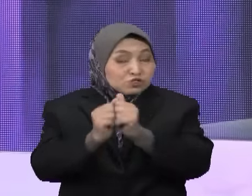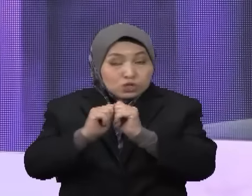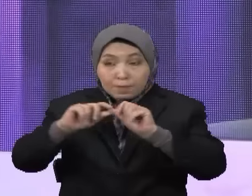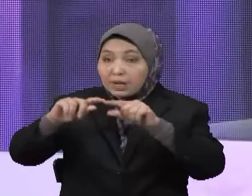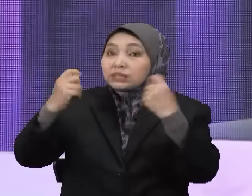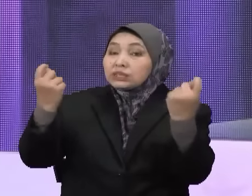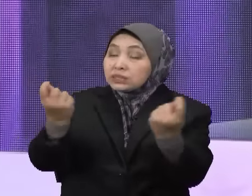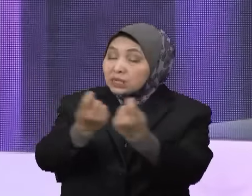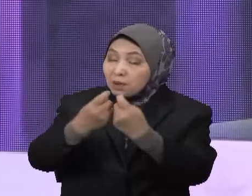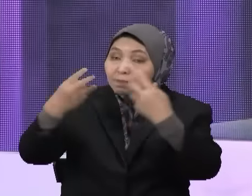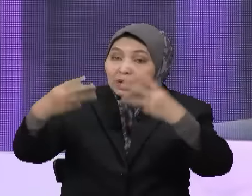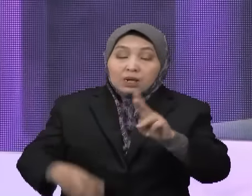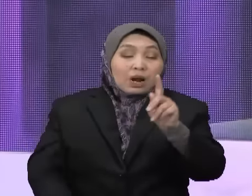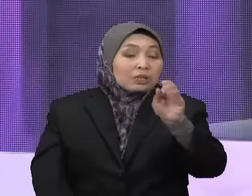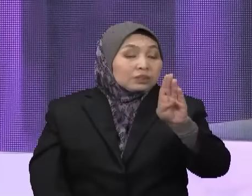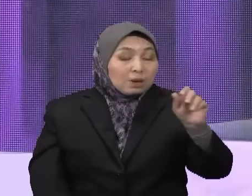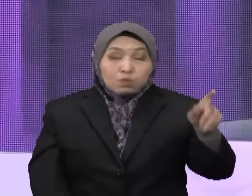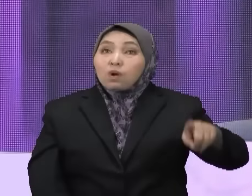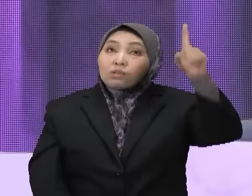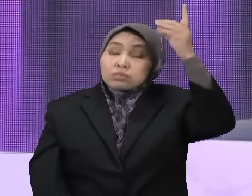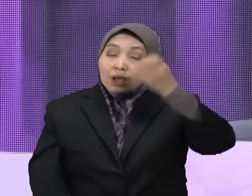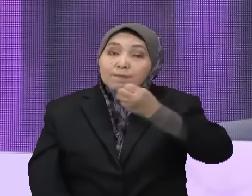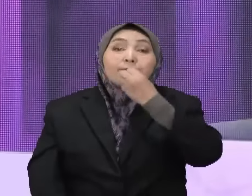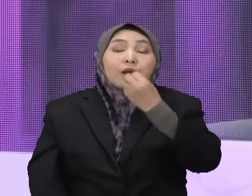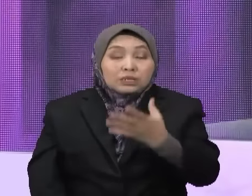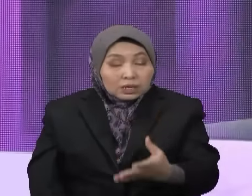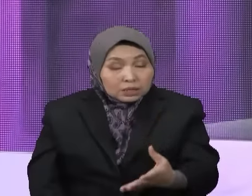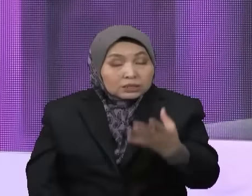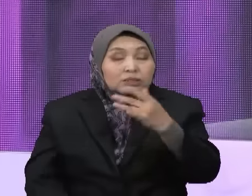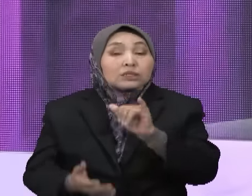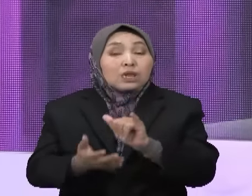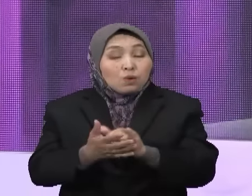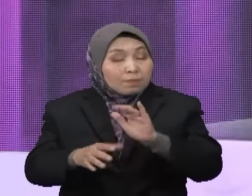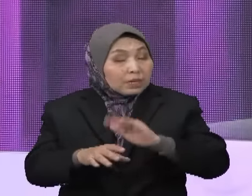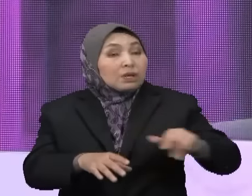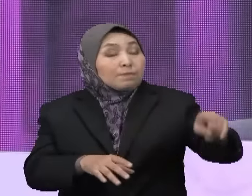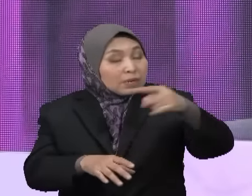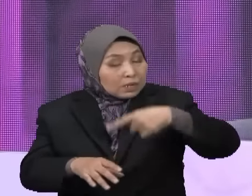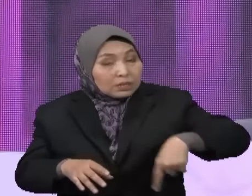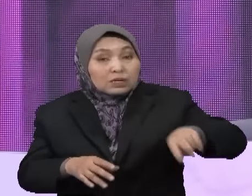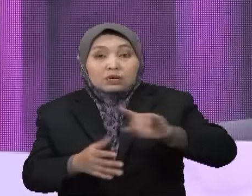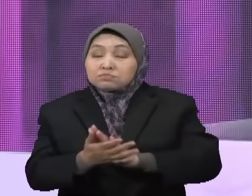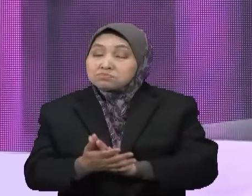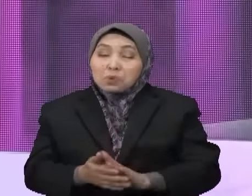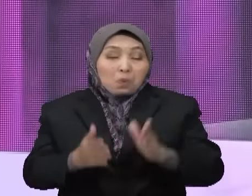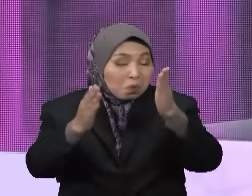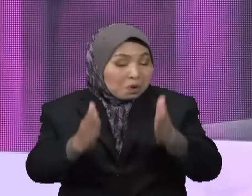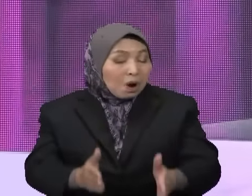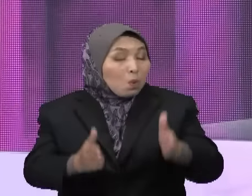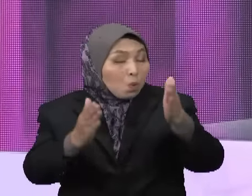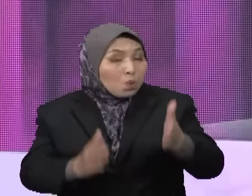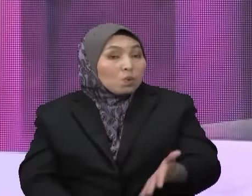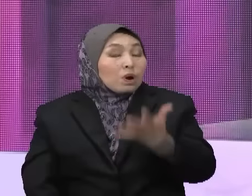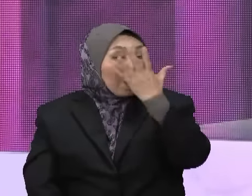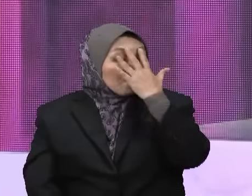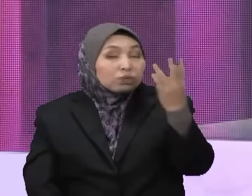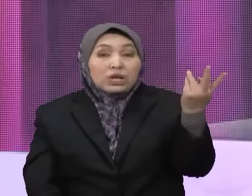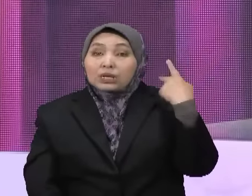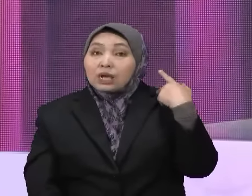daripada Tabuk tersebut, Allah menyatakan ya'tadhiruna ilaikum idza raja'tum ilaihim. Mereka orang munafik itu